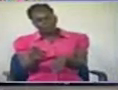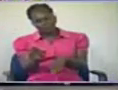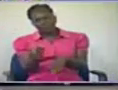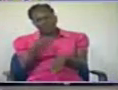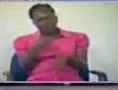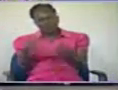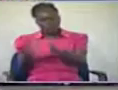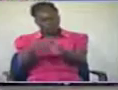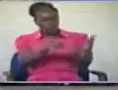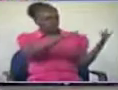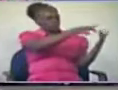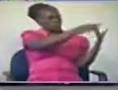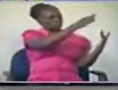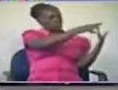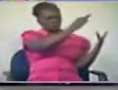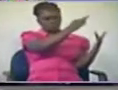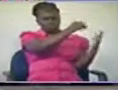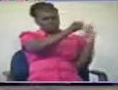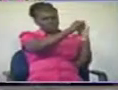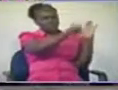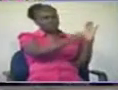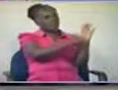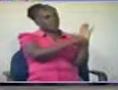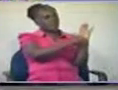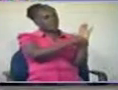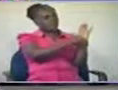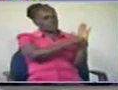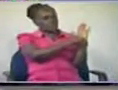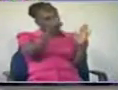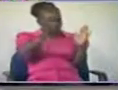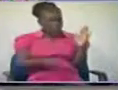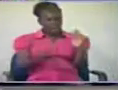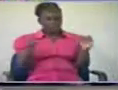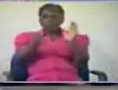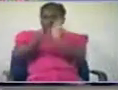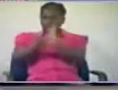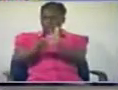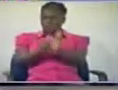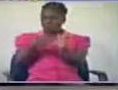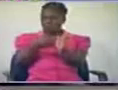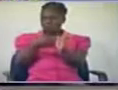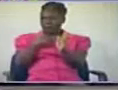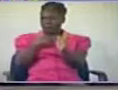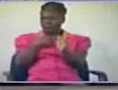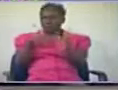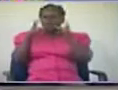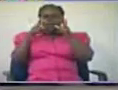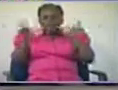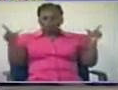ya kuchagua masomo mengine ambayo hayatakuwa compulsory. Kwa mfano, kuna hizi foreign